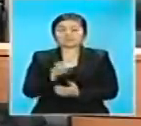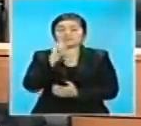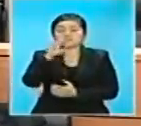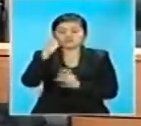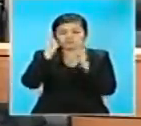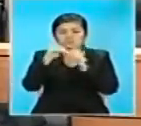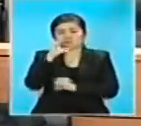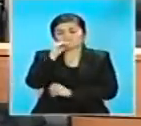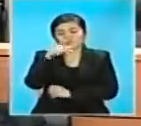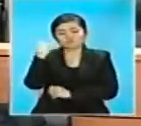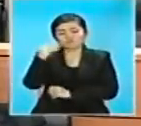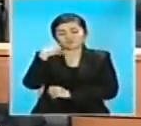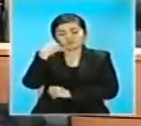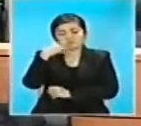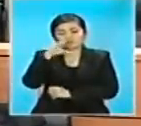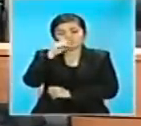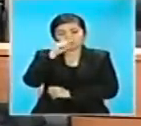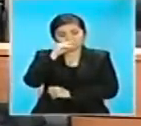อบพูด